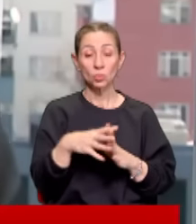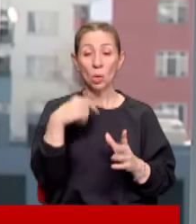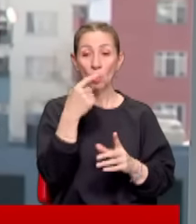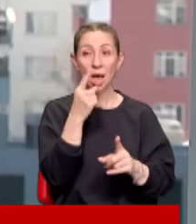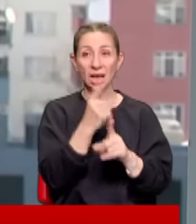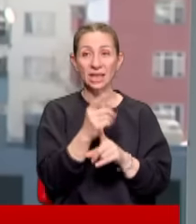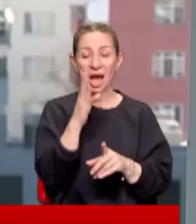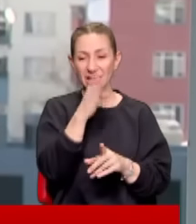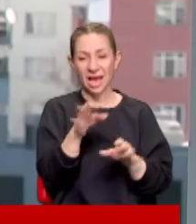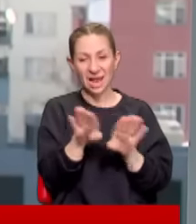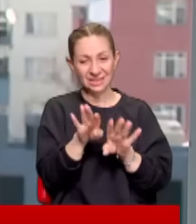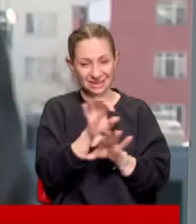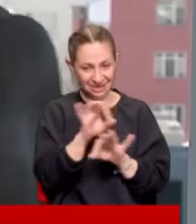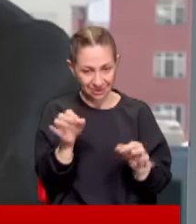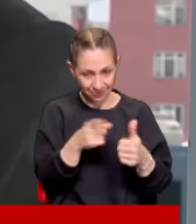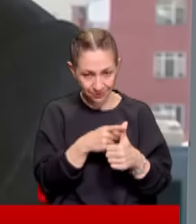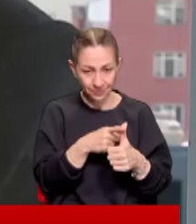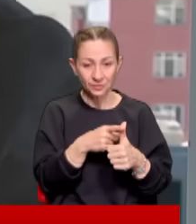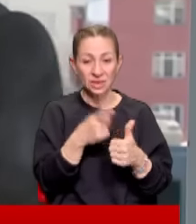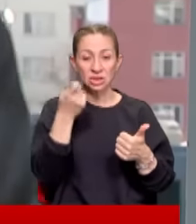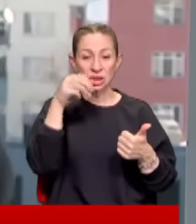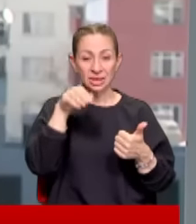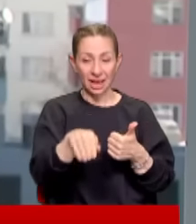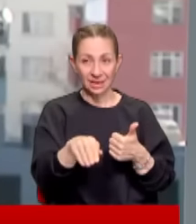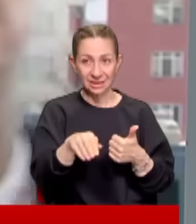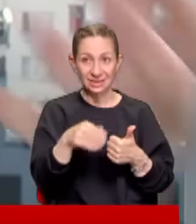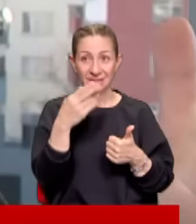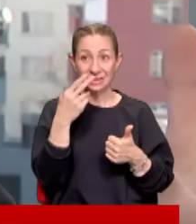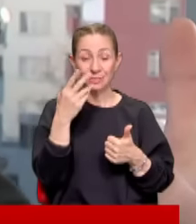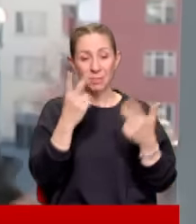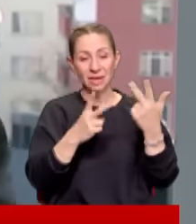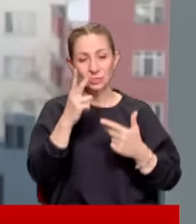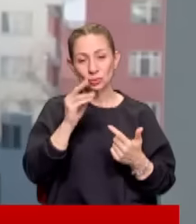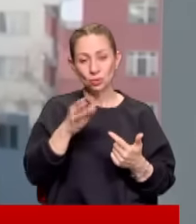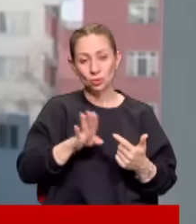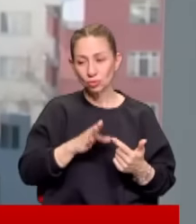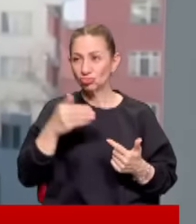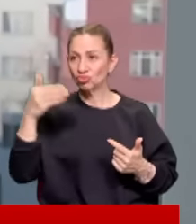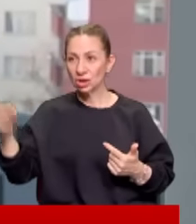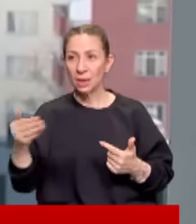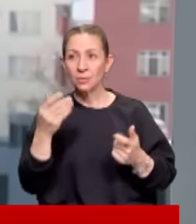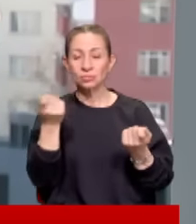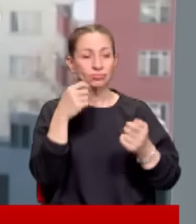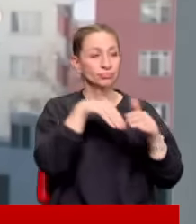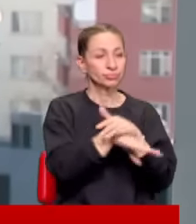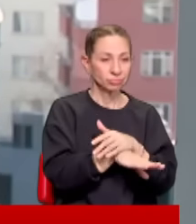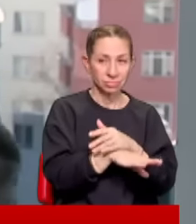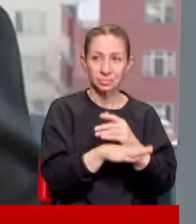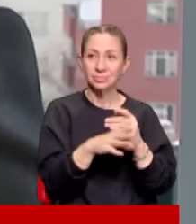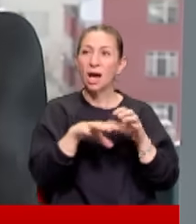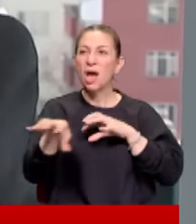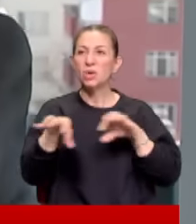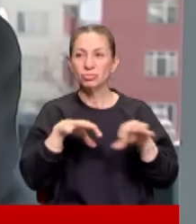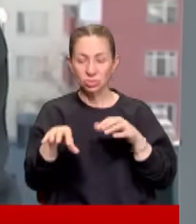mülakatlarla adaletsizlik. İşe girerken kiminin çocuğunun dışarıda kalıp kiminin çocuğunun alınabilmesi.